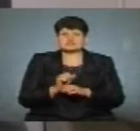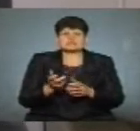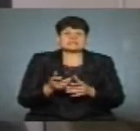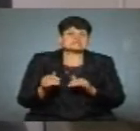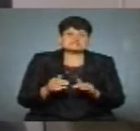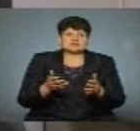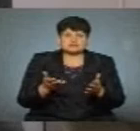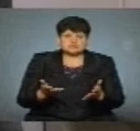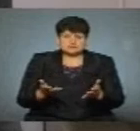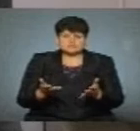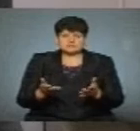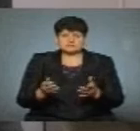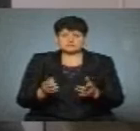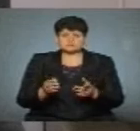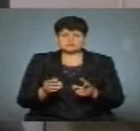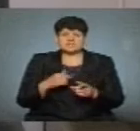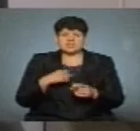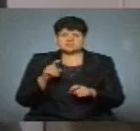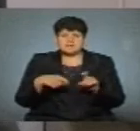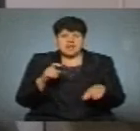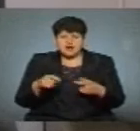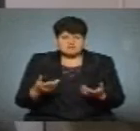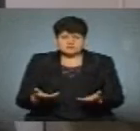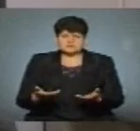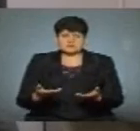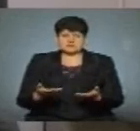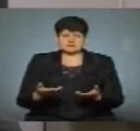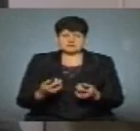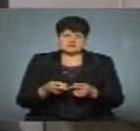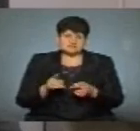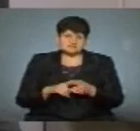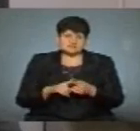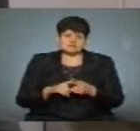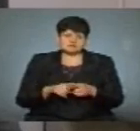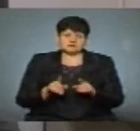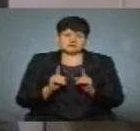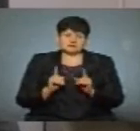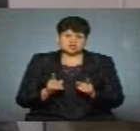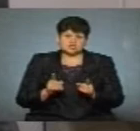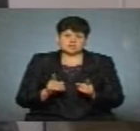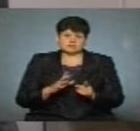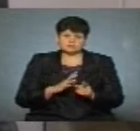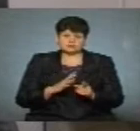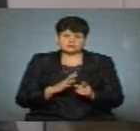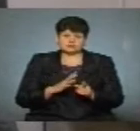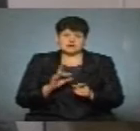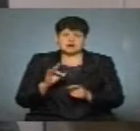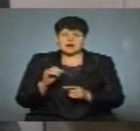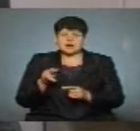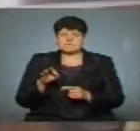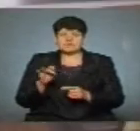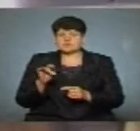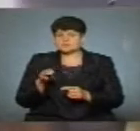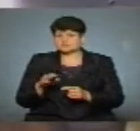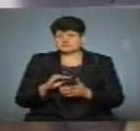дії, тобто що я до когось чіплявся. Це лише, мабуть, повідомлено було у рапортах правоохоронних